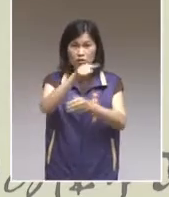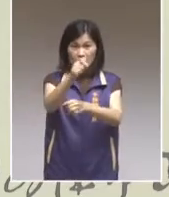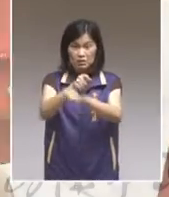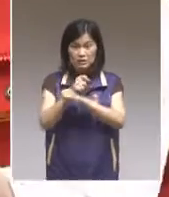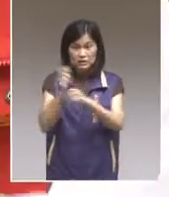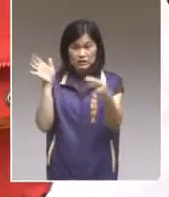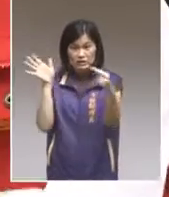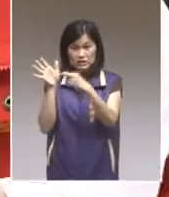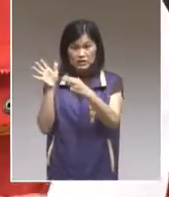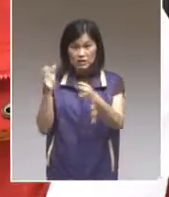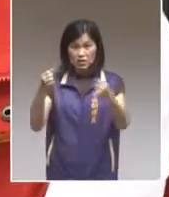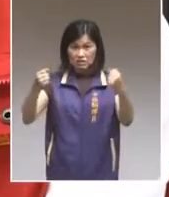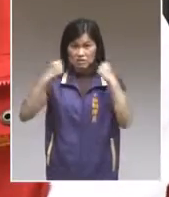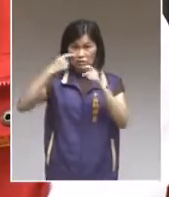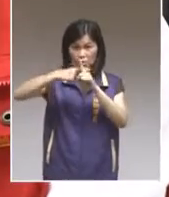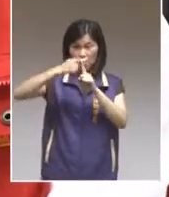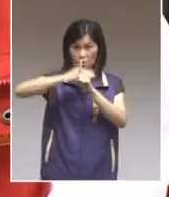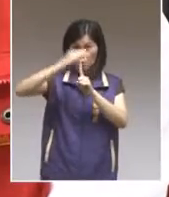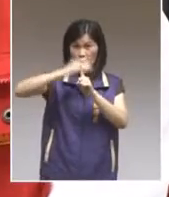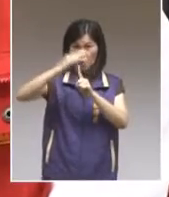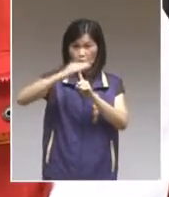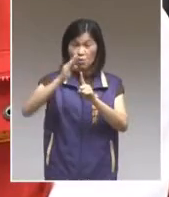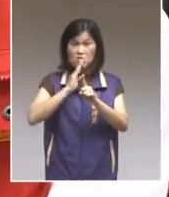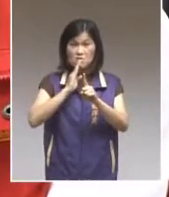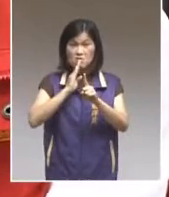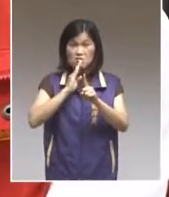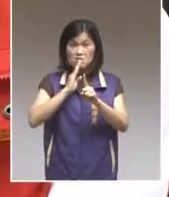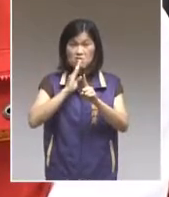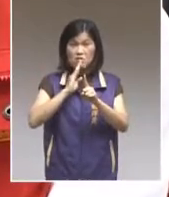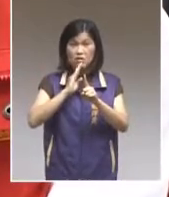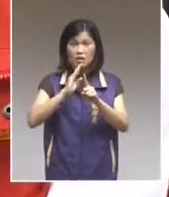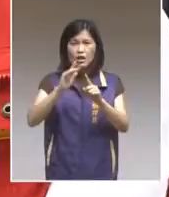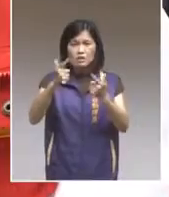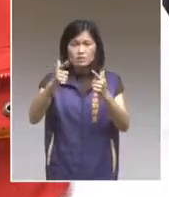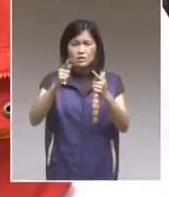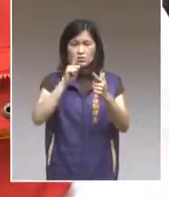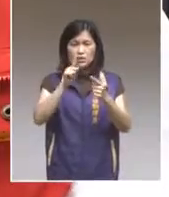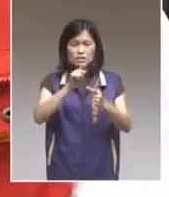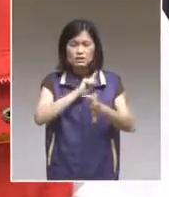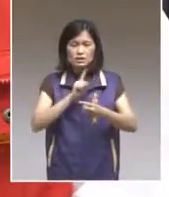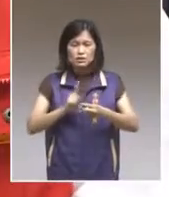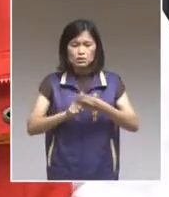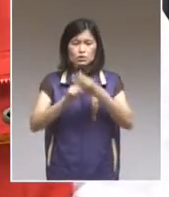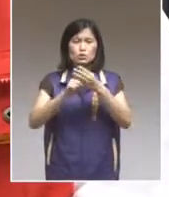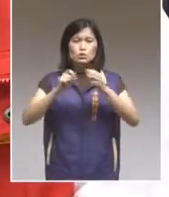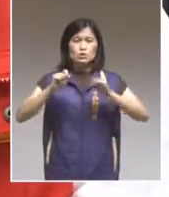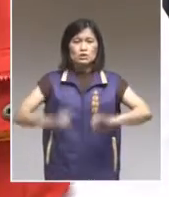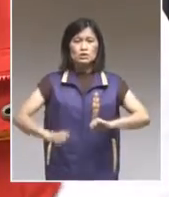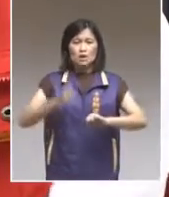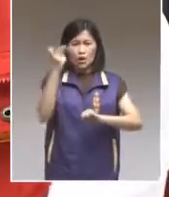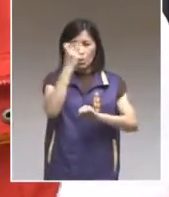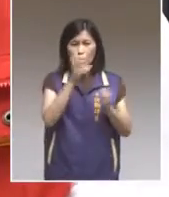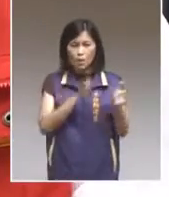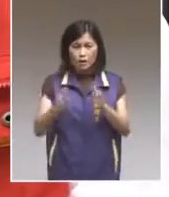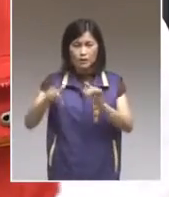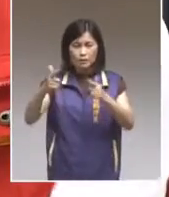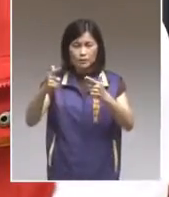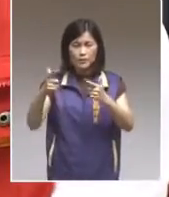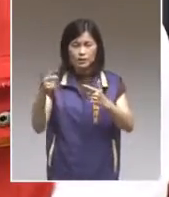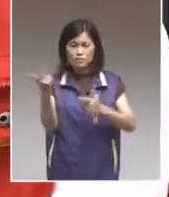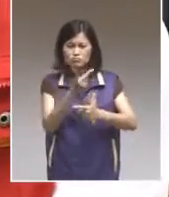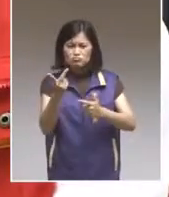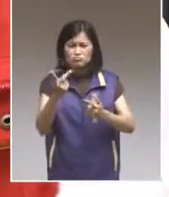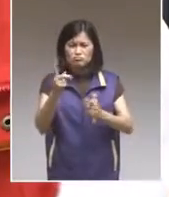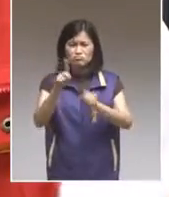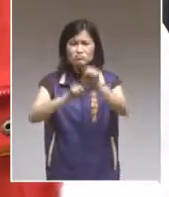它其实它的强度也非常高它不是说像自主健康管理一样那两者有什么差